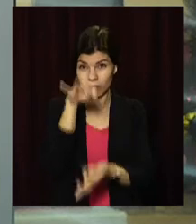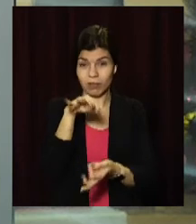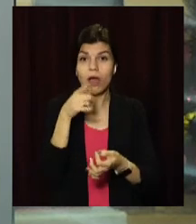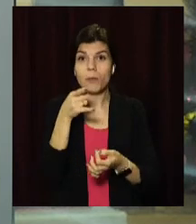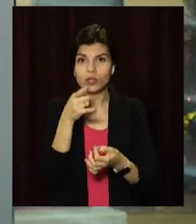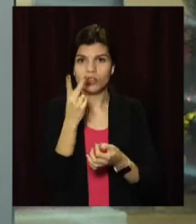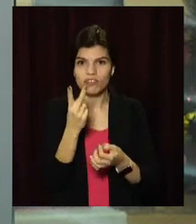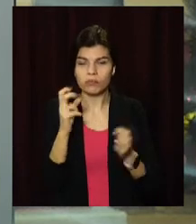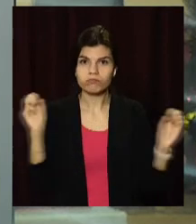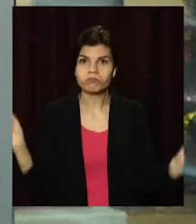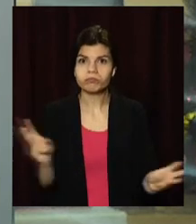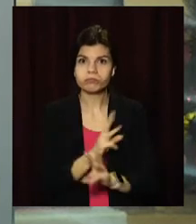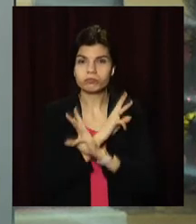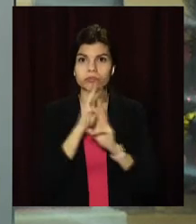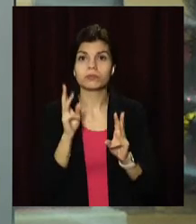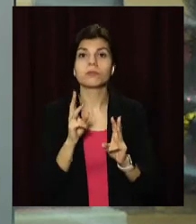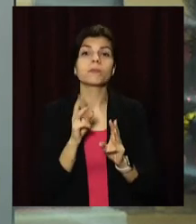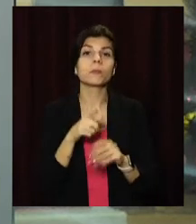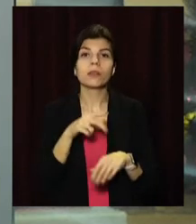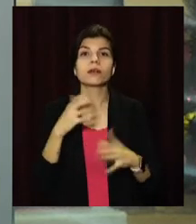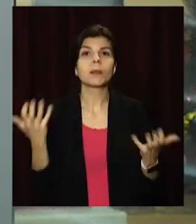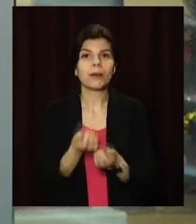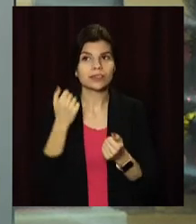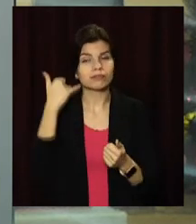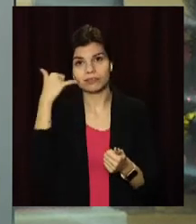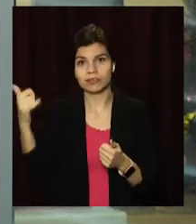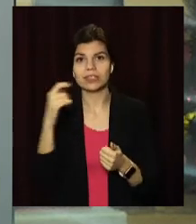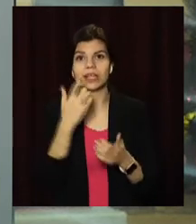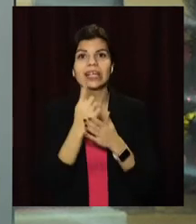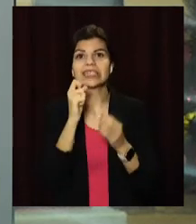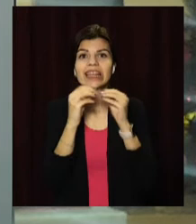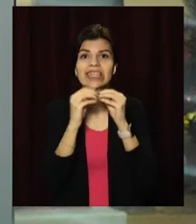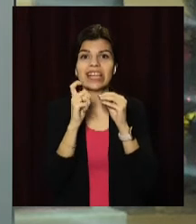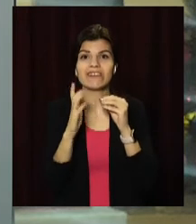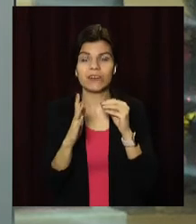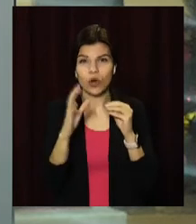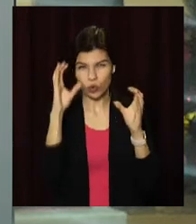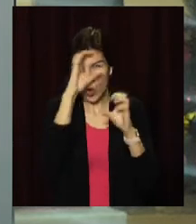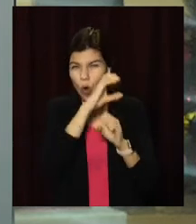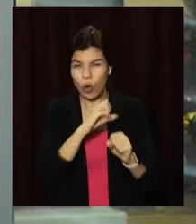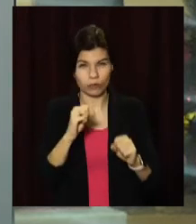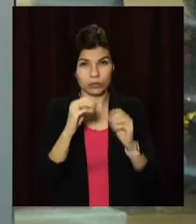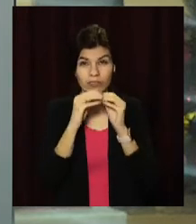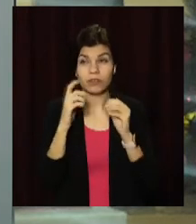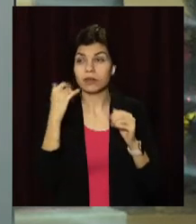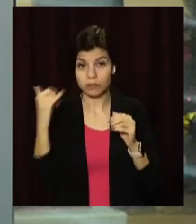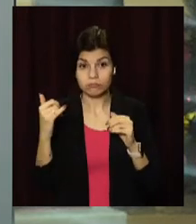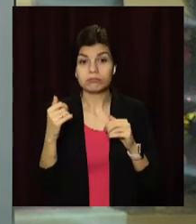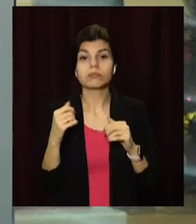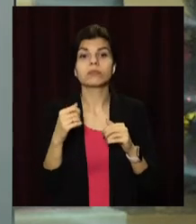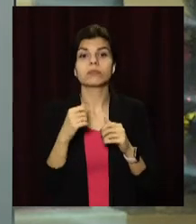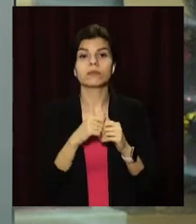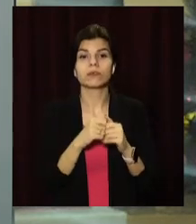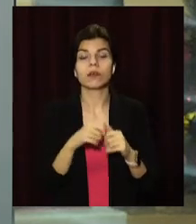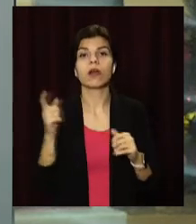автівки. Повідомлення про займання до служби порятунку надійшло за 10 хвилин до першої ночі. Прибувши на місце, рятувальники встановили,